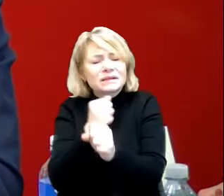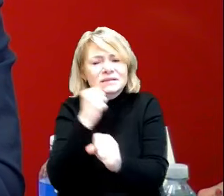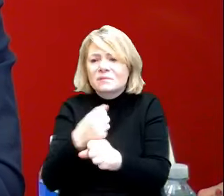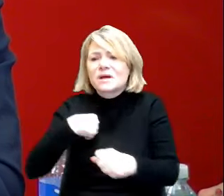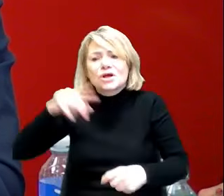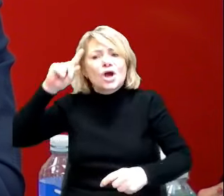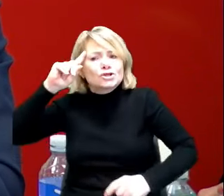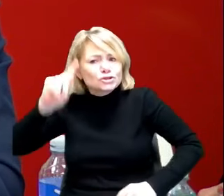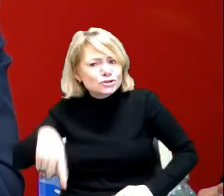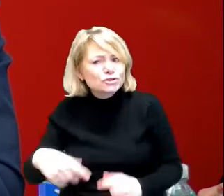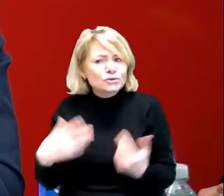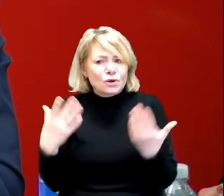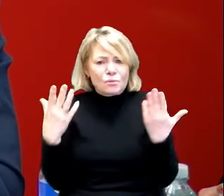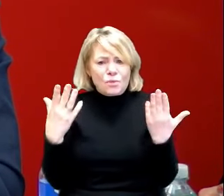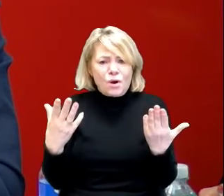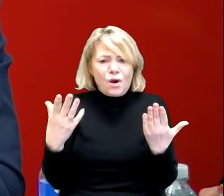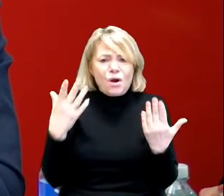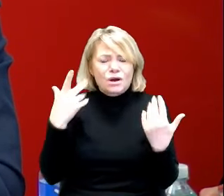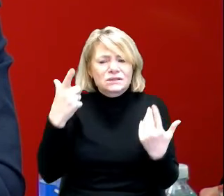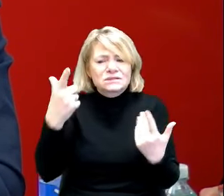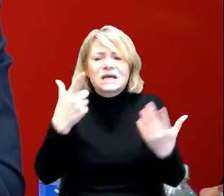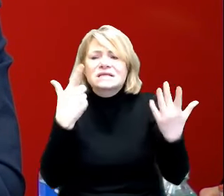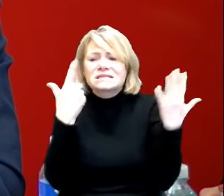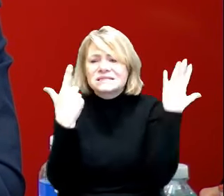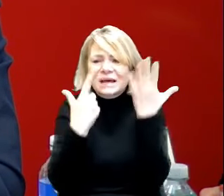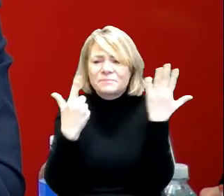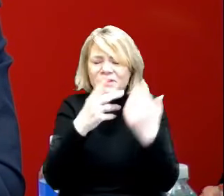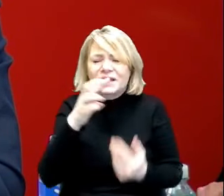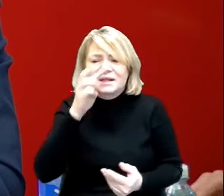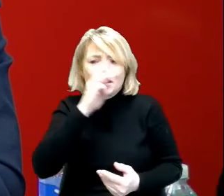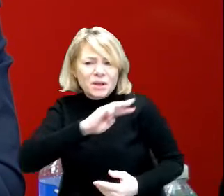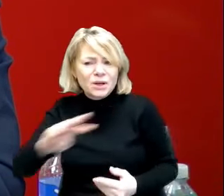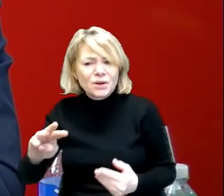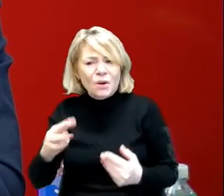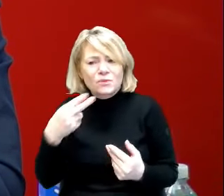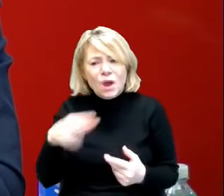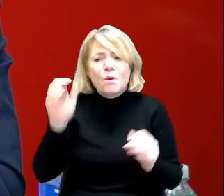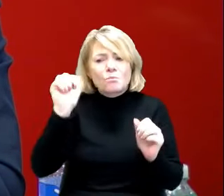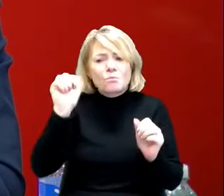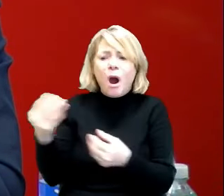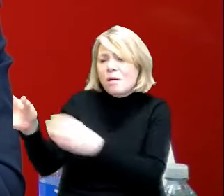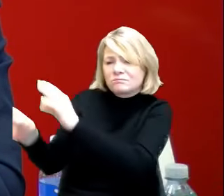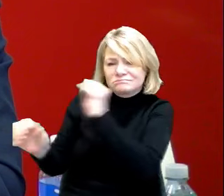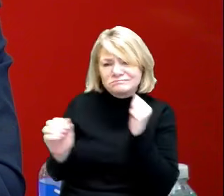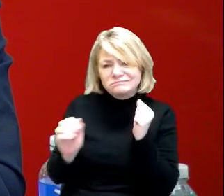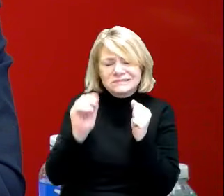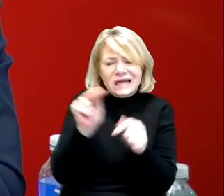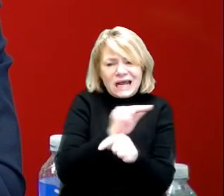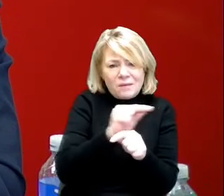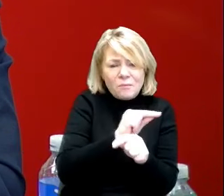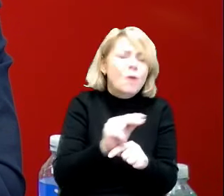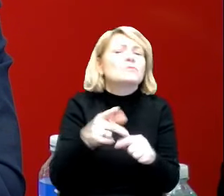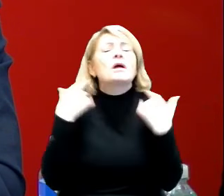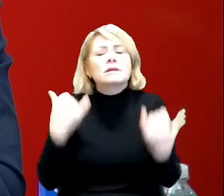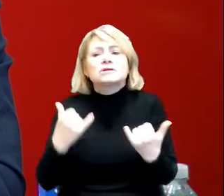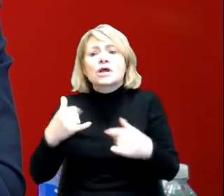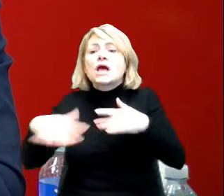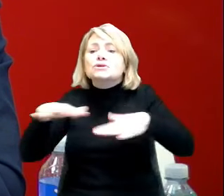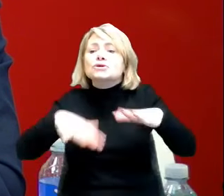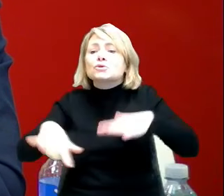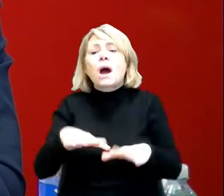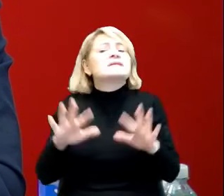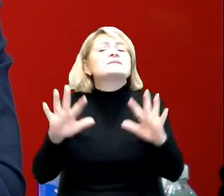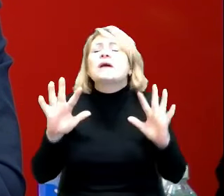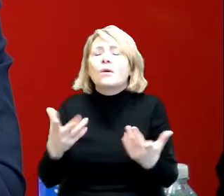apie 7 milijonai eurų yra kuriuos būtų galima paimti remontui kokia yra šiandien situacija buvo sudarytos darbo grupės kaip jos